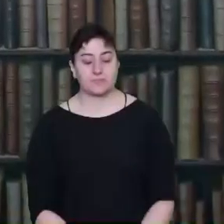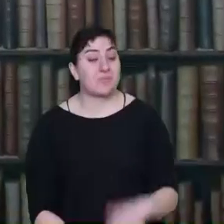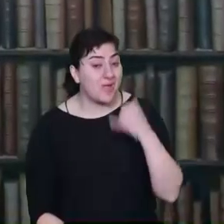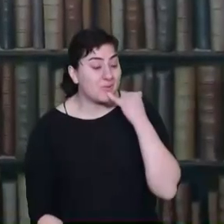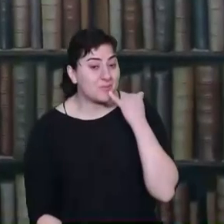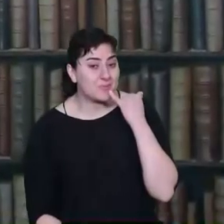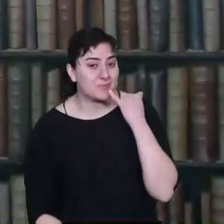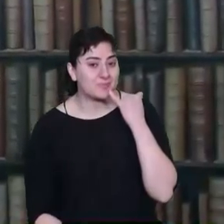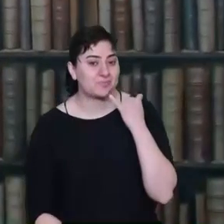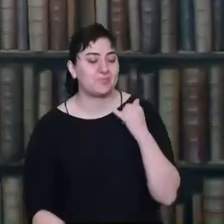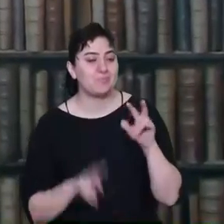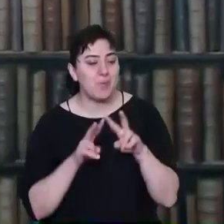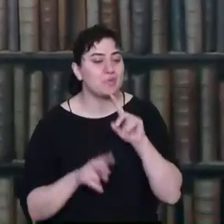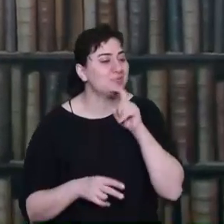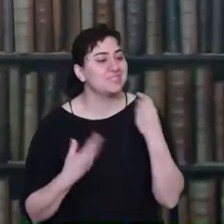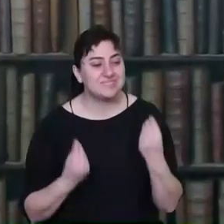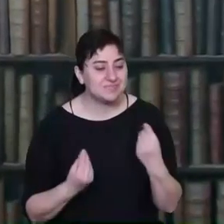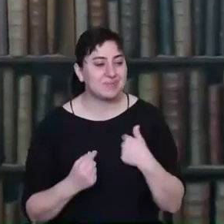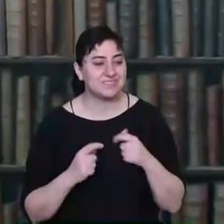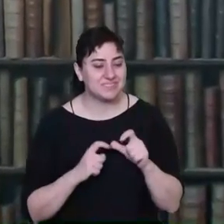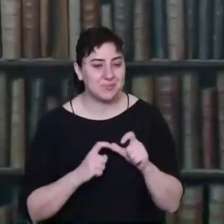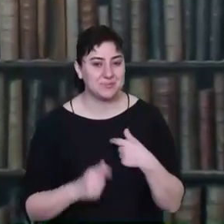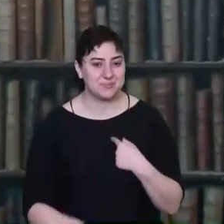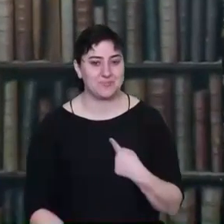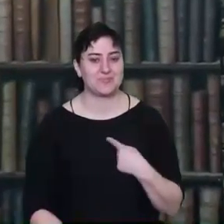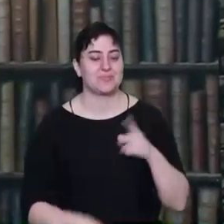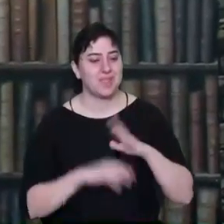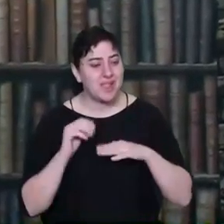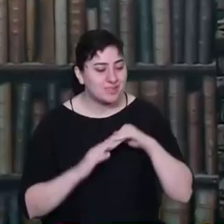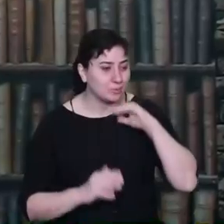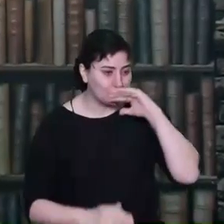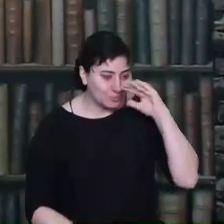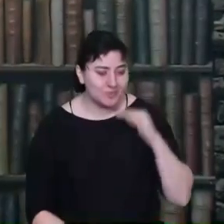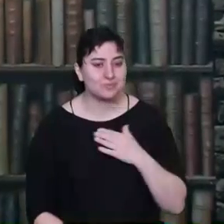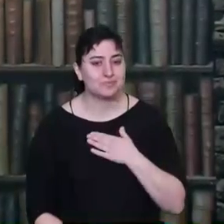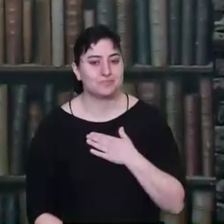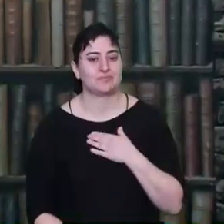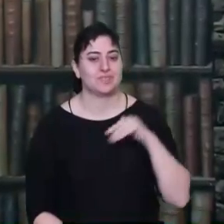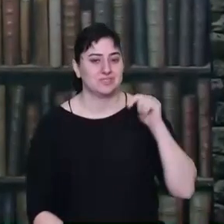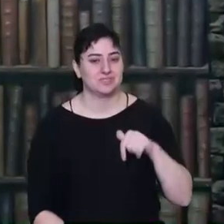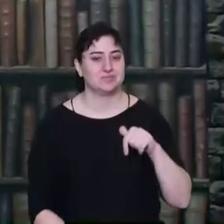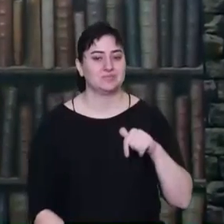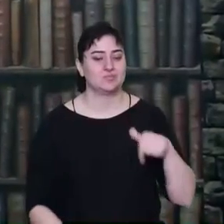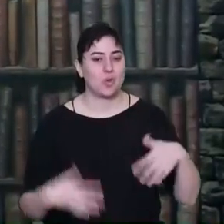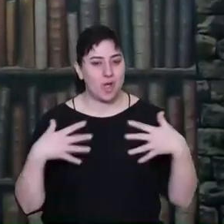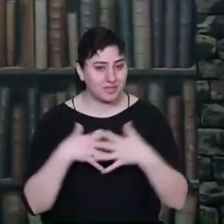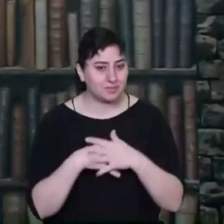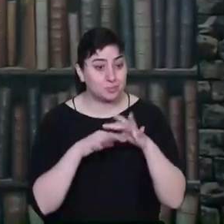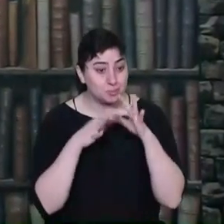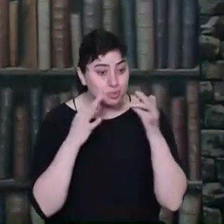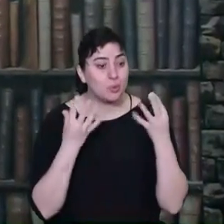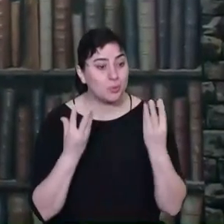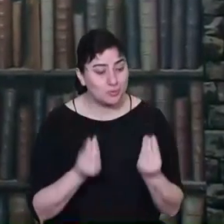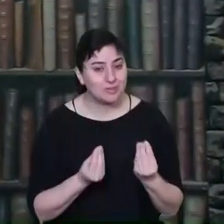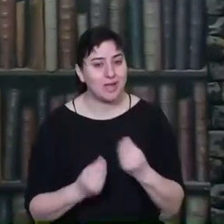Alo, Mahmut amca nasılsınız? Sarp ben. Ellerinizden öperim efendim. Efendim şimdi bu akşam